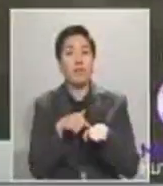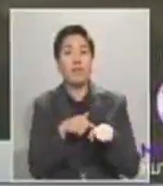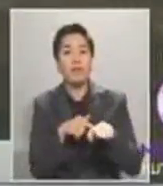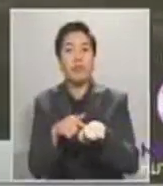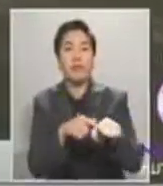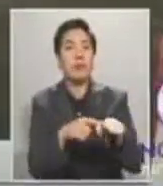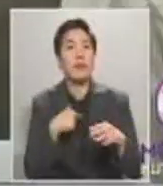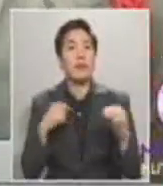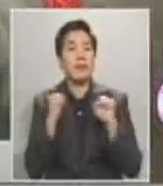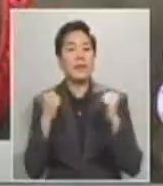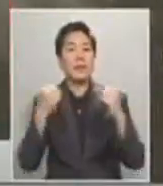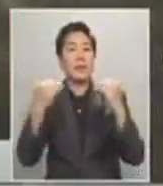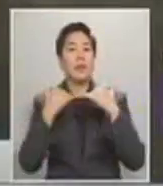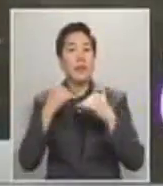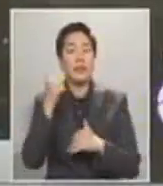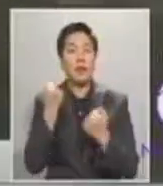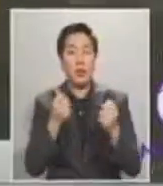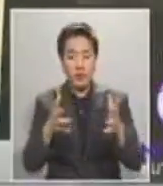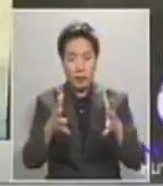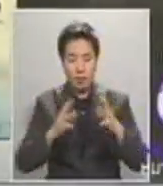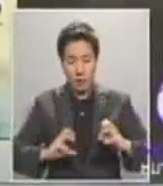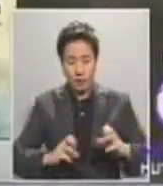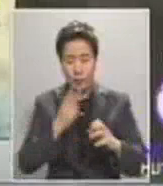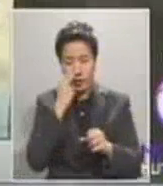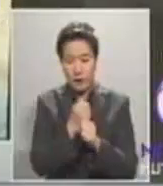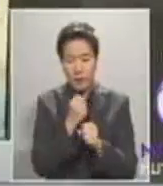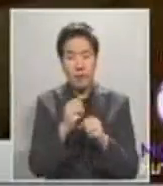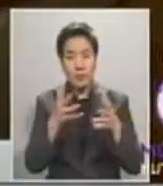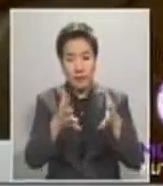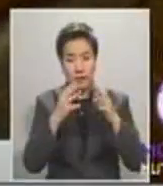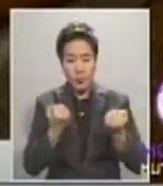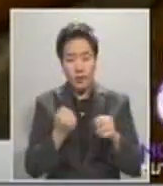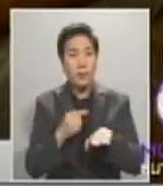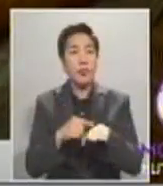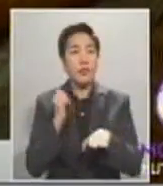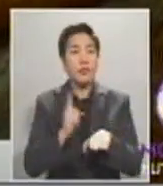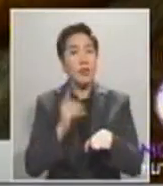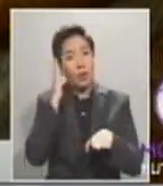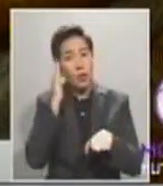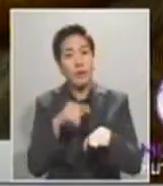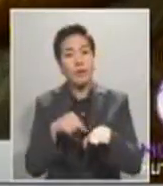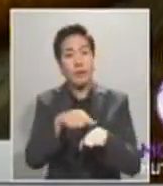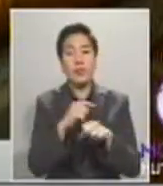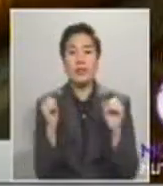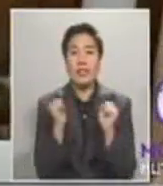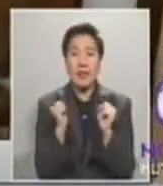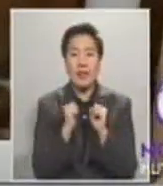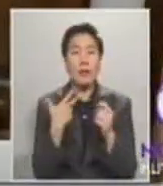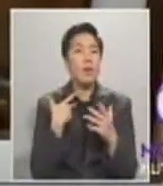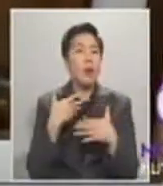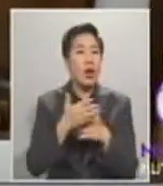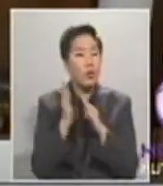ฏิหลวงพ่อติดแอร์อย่างดีค่ะ ขึ้นรถบรรทุกอย่างนี้เลยเหรอ เอามาดัดแปลงนะสิคะ นี่มันรถนอนชัดๆ ข้างในติดแอร์แล้วก็เนี่ยค่